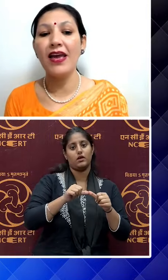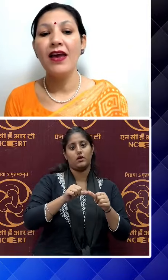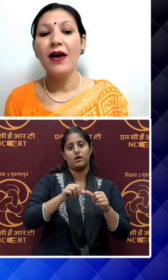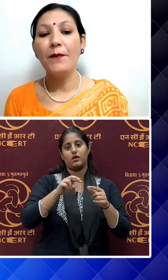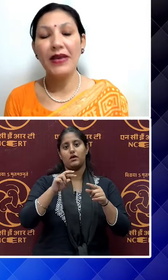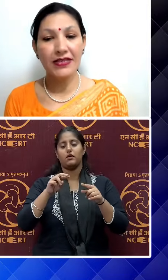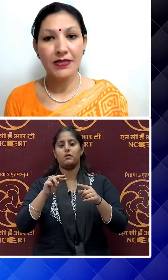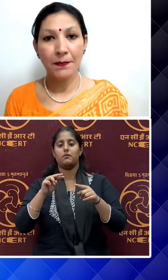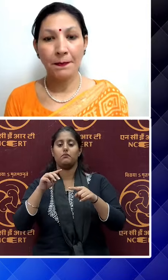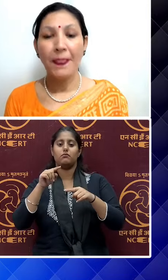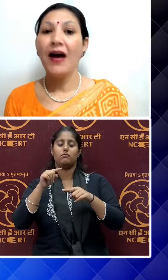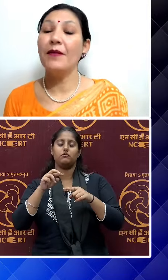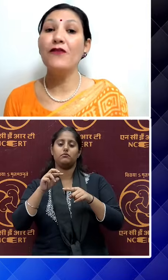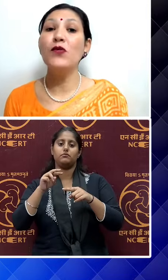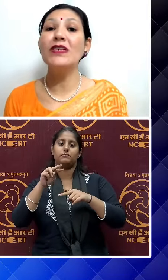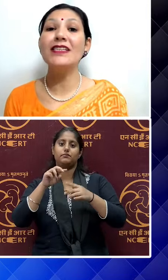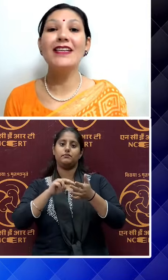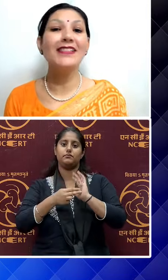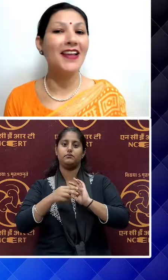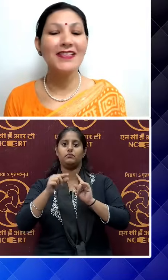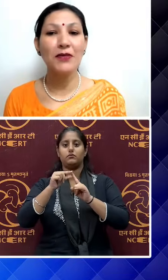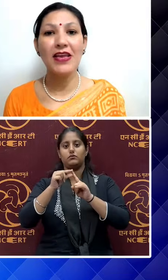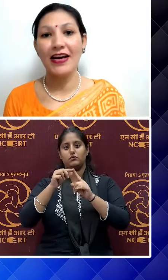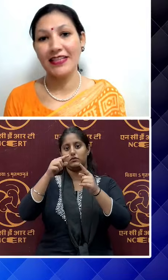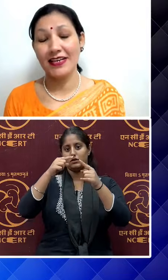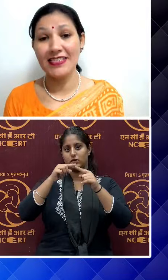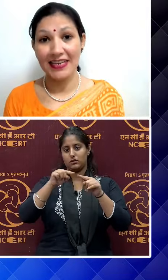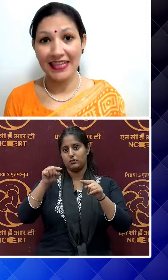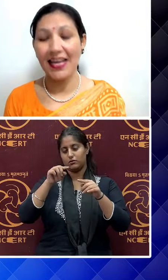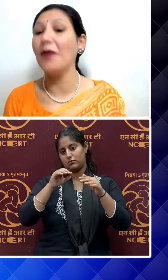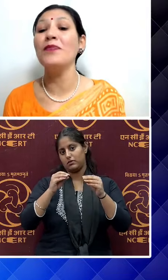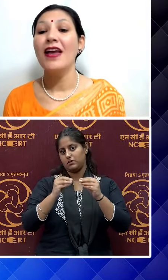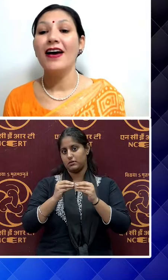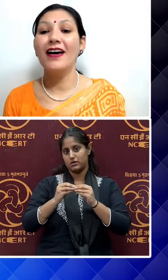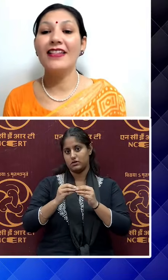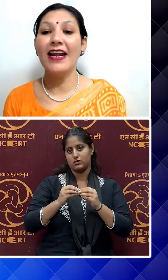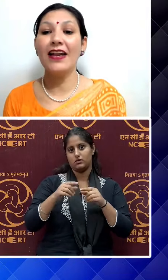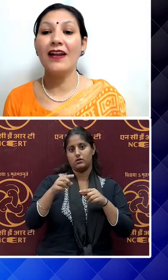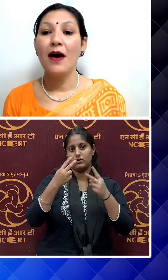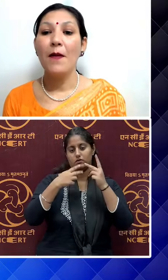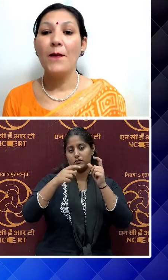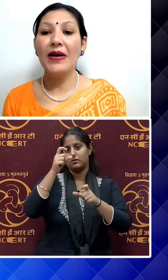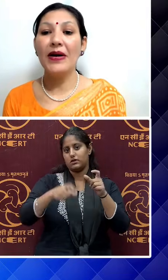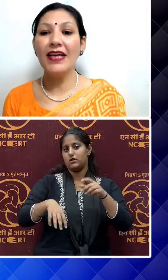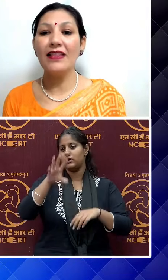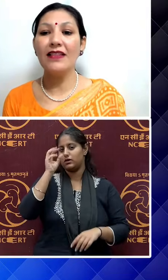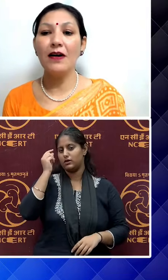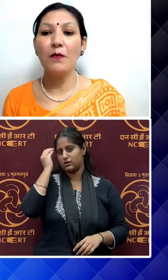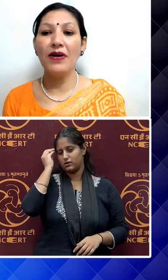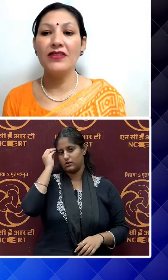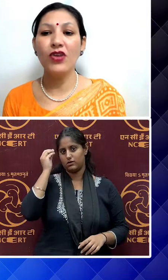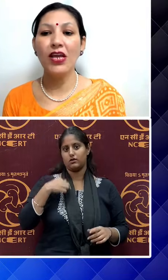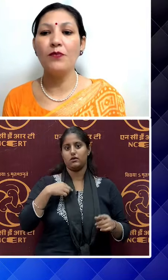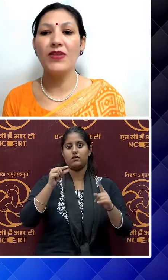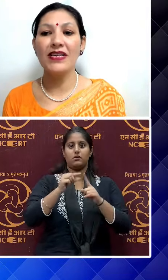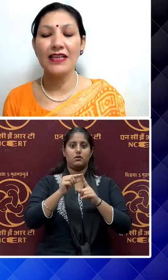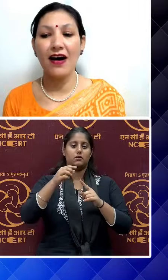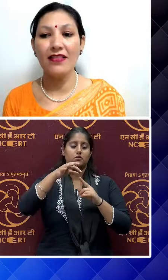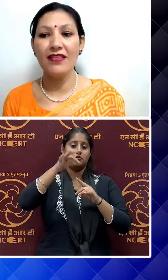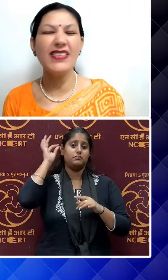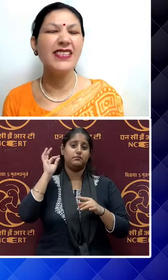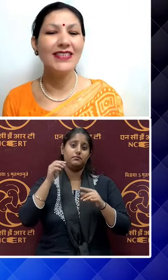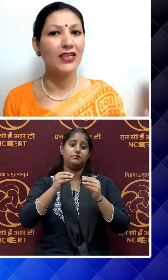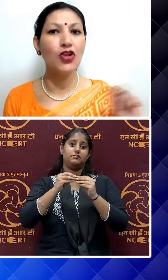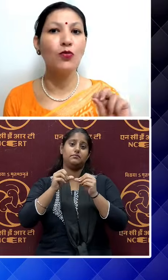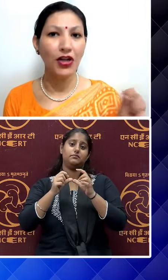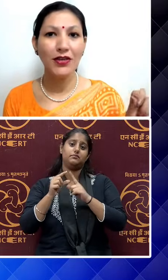by base. हमारे viewers इसे इस तरह से भी याद कर सकते हैं that Pandit Badri Prasad,